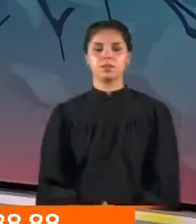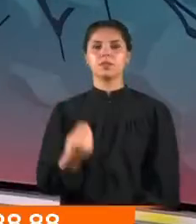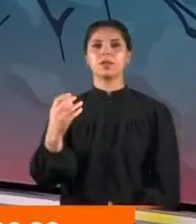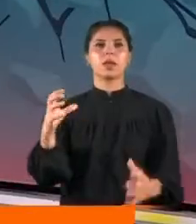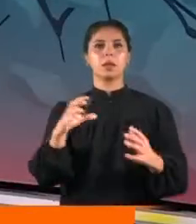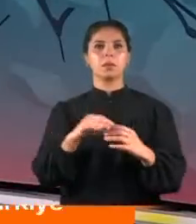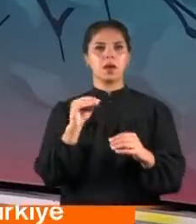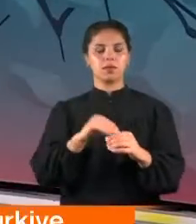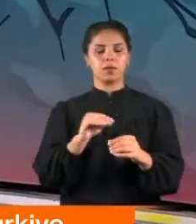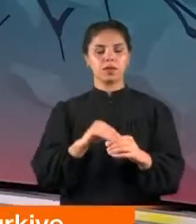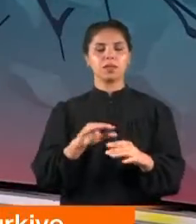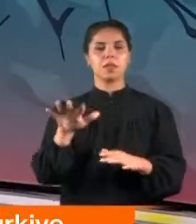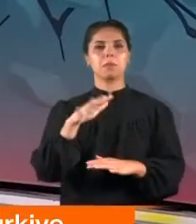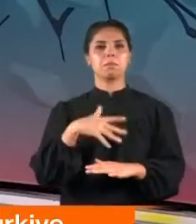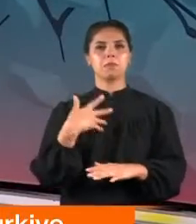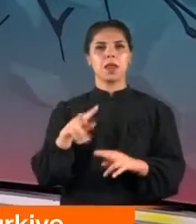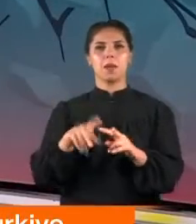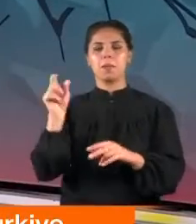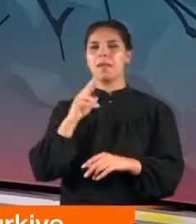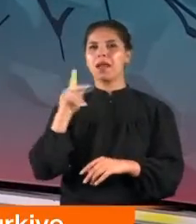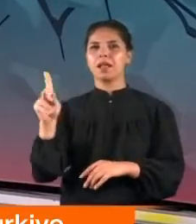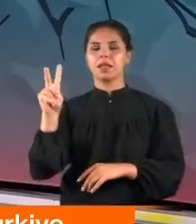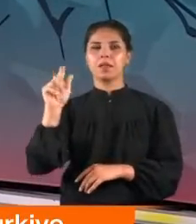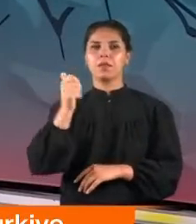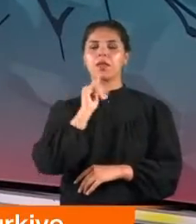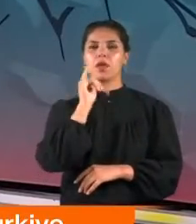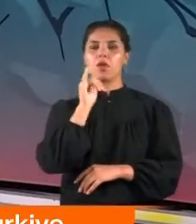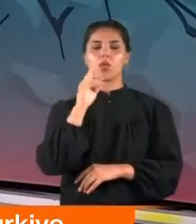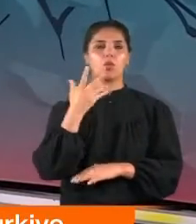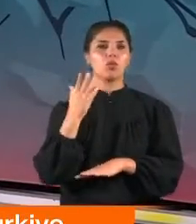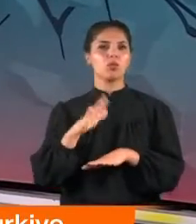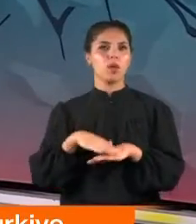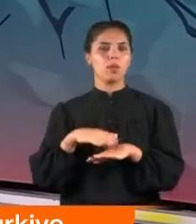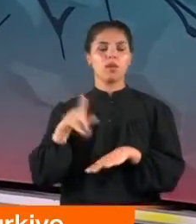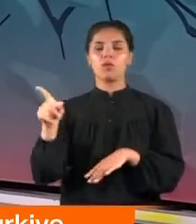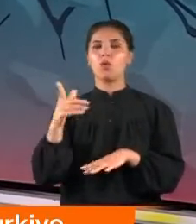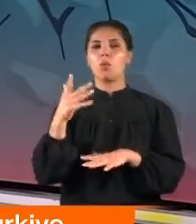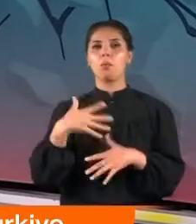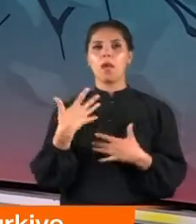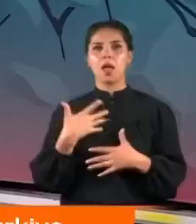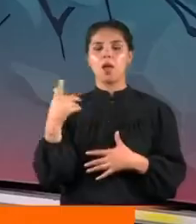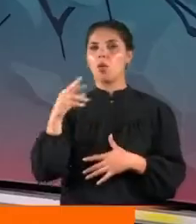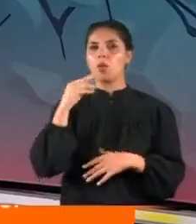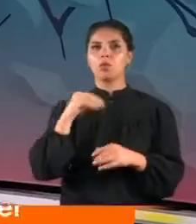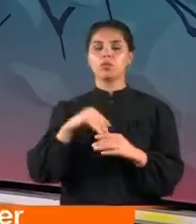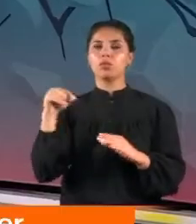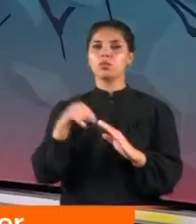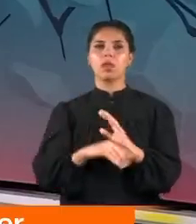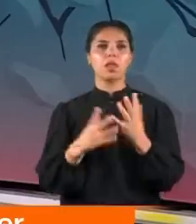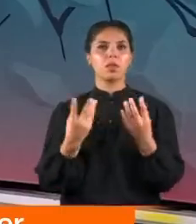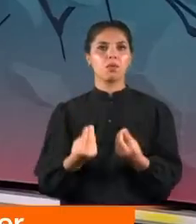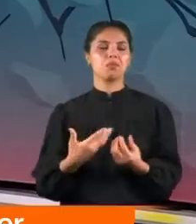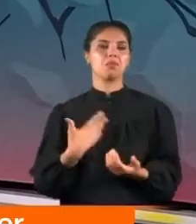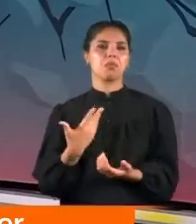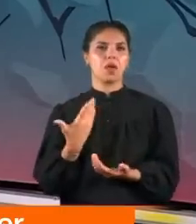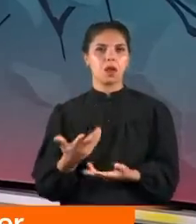İyi Parti'de ise gözler Meral Akşener'in 26 Ağustos'ta yapacağı konuşmaya çevrildi. O konuşmadan neler çıkacağına dair önemli ipuçları var